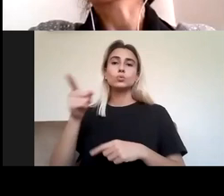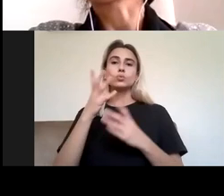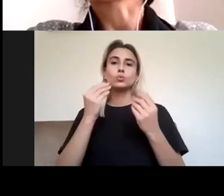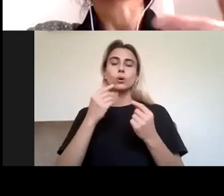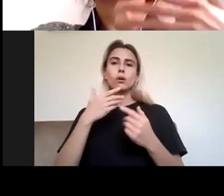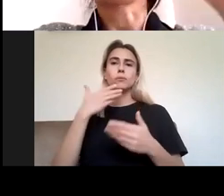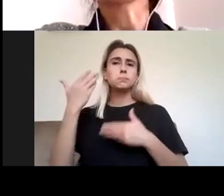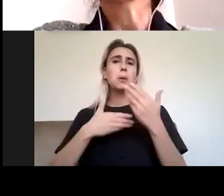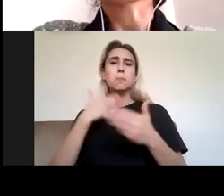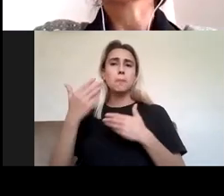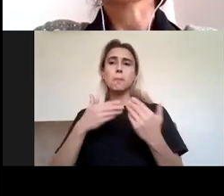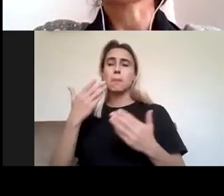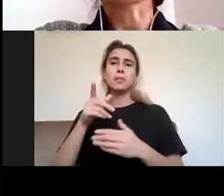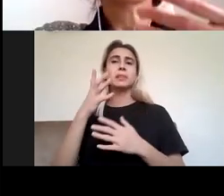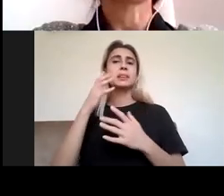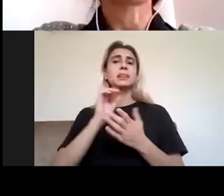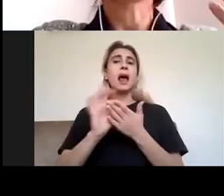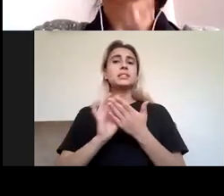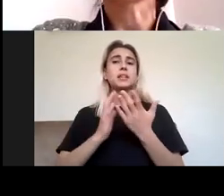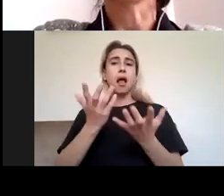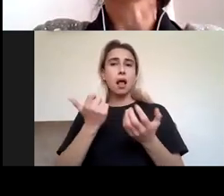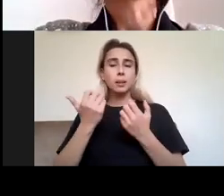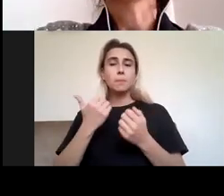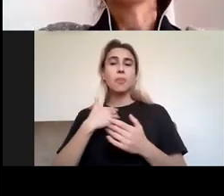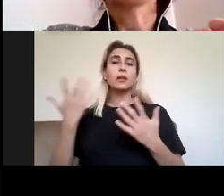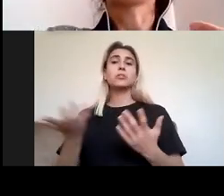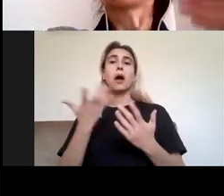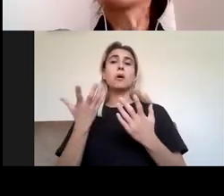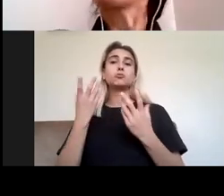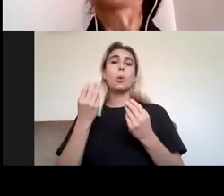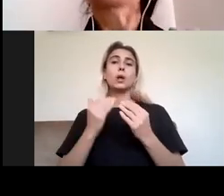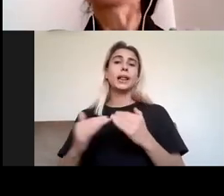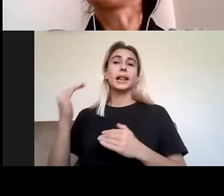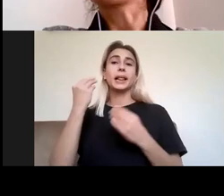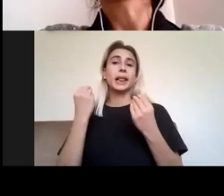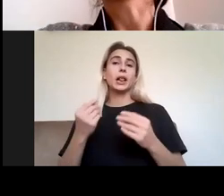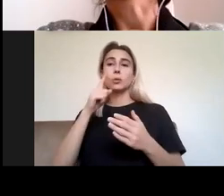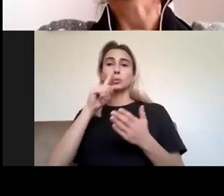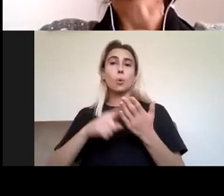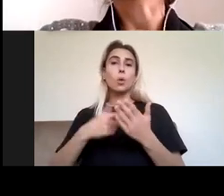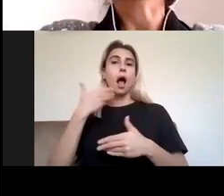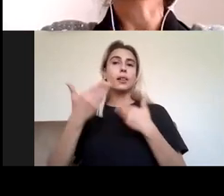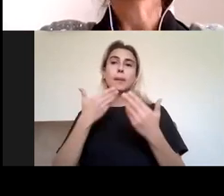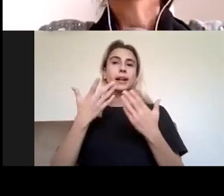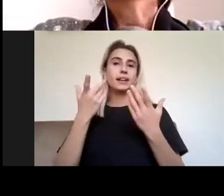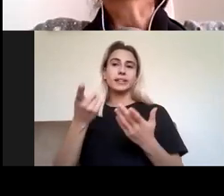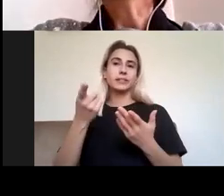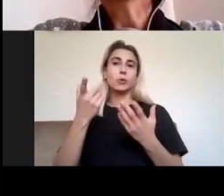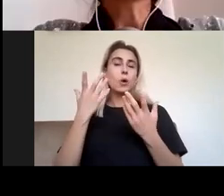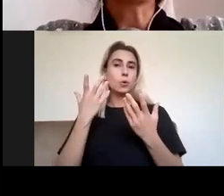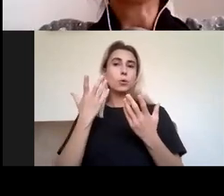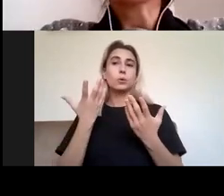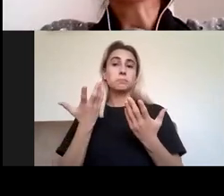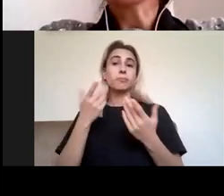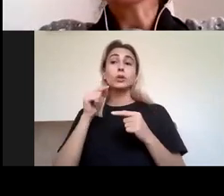aldıkları seminerler ya da aldıkları derslerle belki benden çok daha iyi noktada anlatabilecek durumdalar açıkçası. Ama